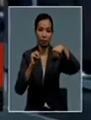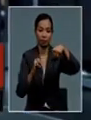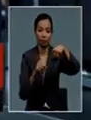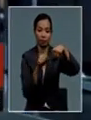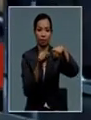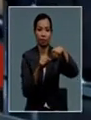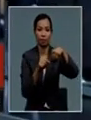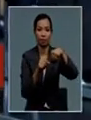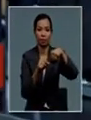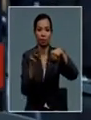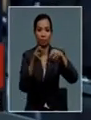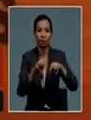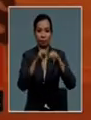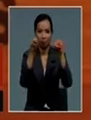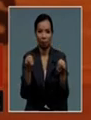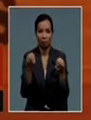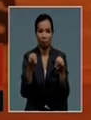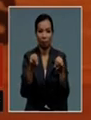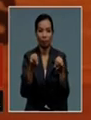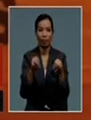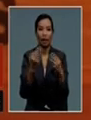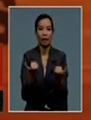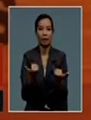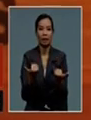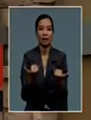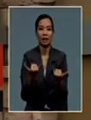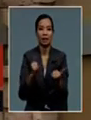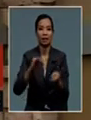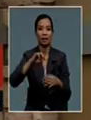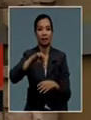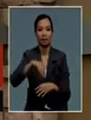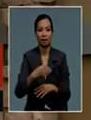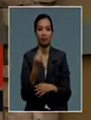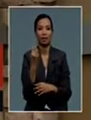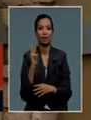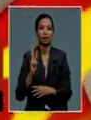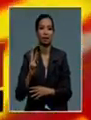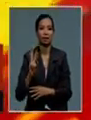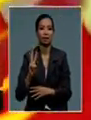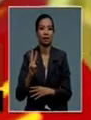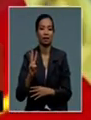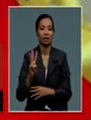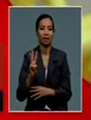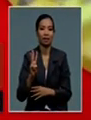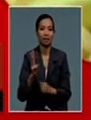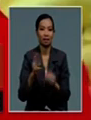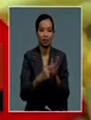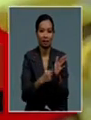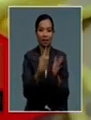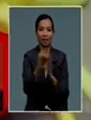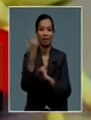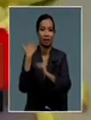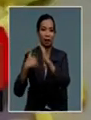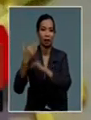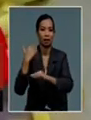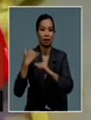ก็แมคโดนัลด์ปกติ คือแมคโดนัลด์เป็นตัว M นะคะคราวนี้เขาพลิกกลับขึ้นไปกลายเป็นตัว W เขาบอกว่าเกิดขึ้นครั้งแรกในประวัติศาสต